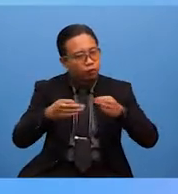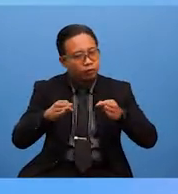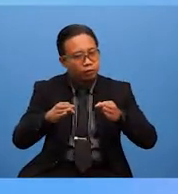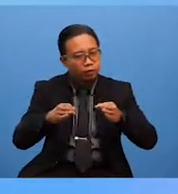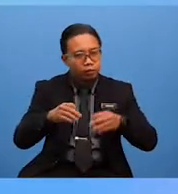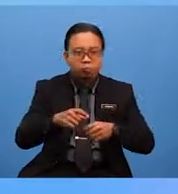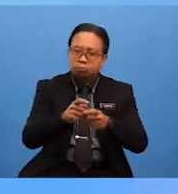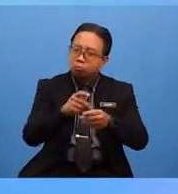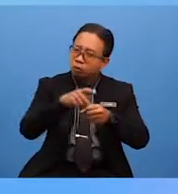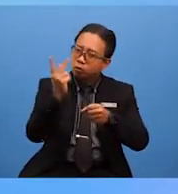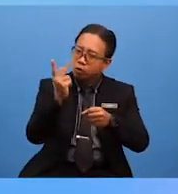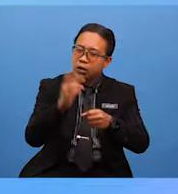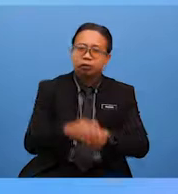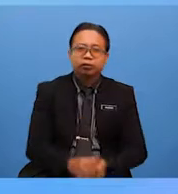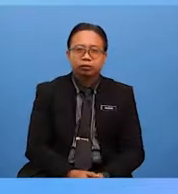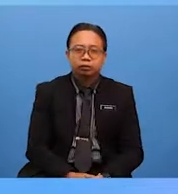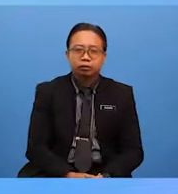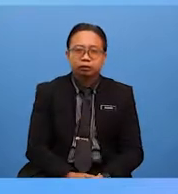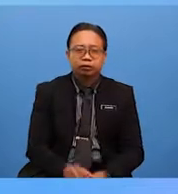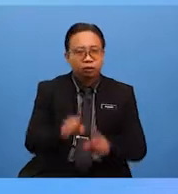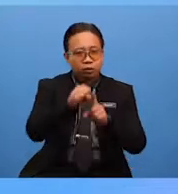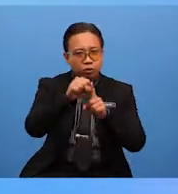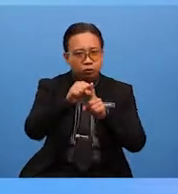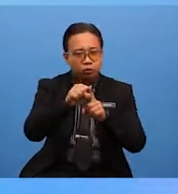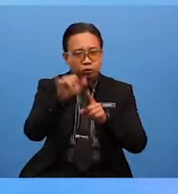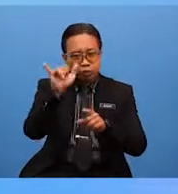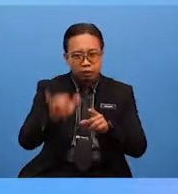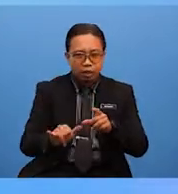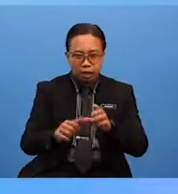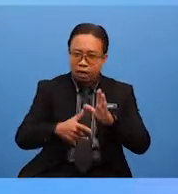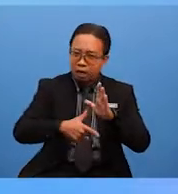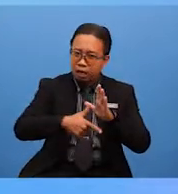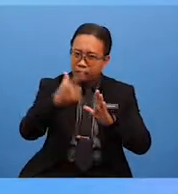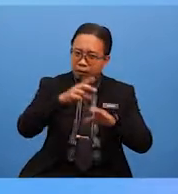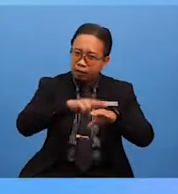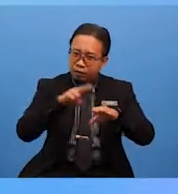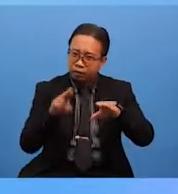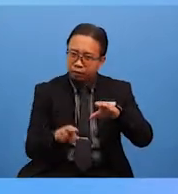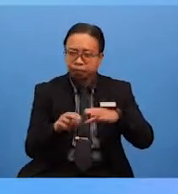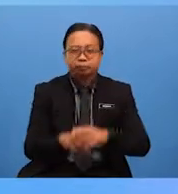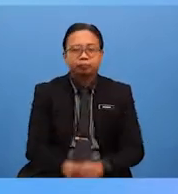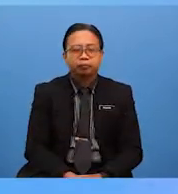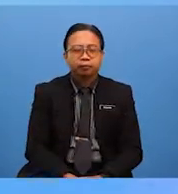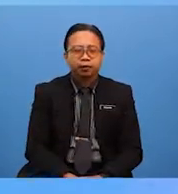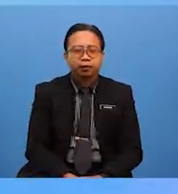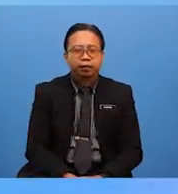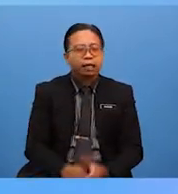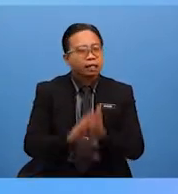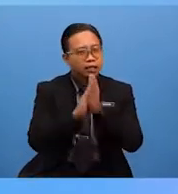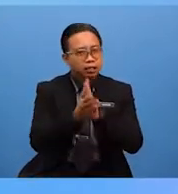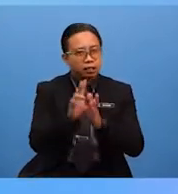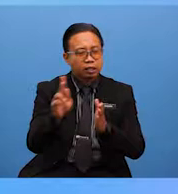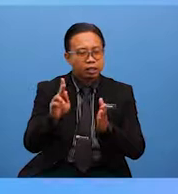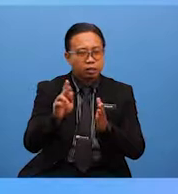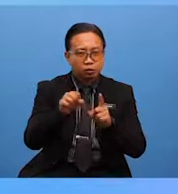persekitaran nya yang mempunyai suhu yang lebih rendah ini menjadikan suhu